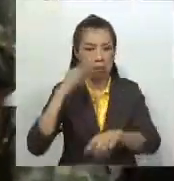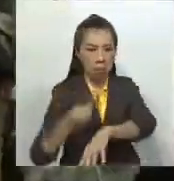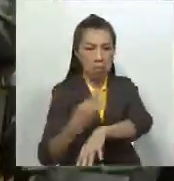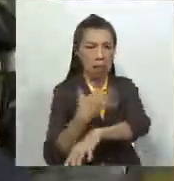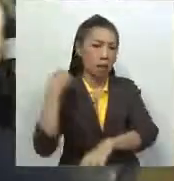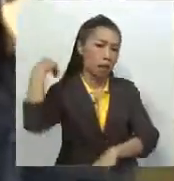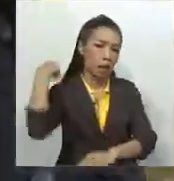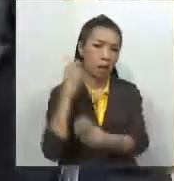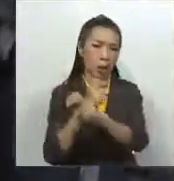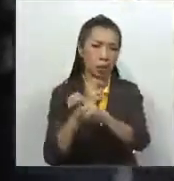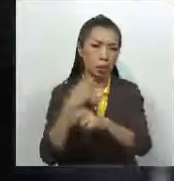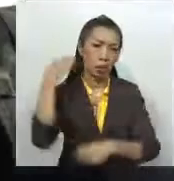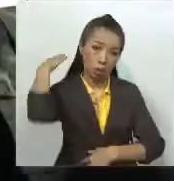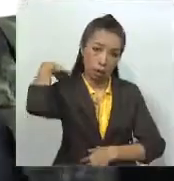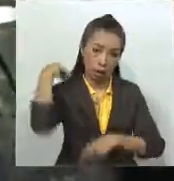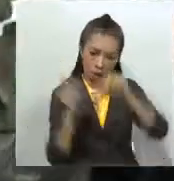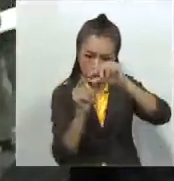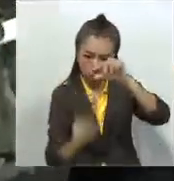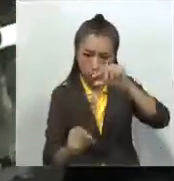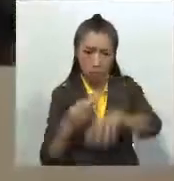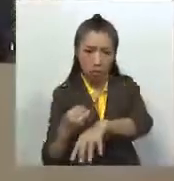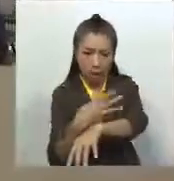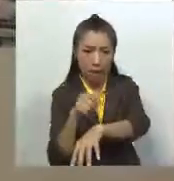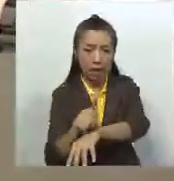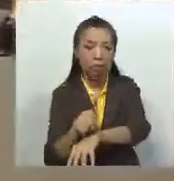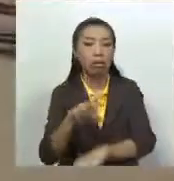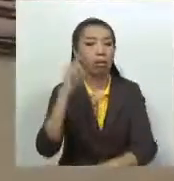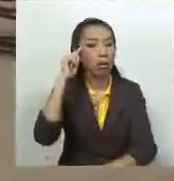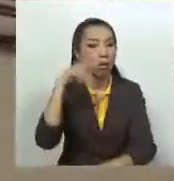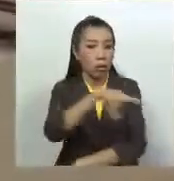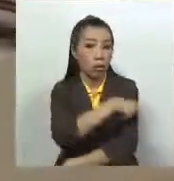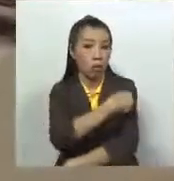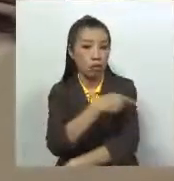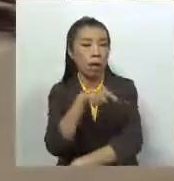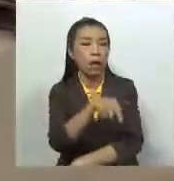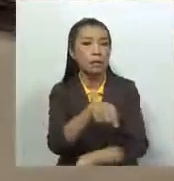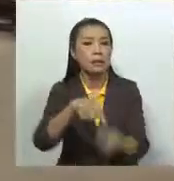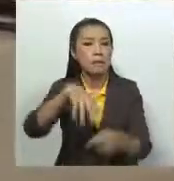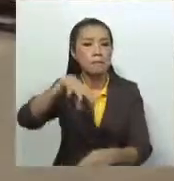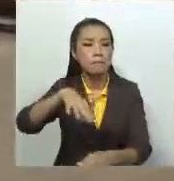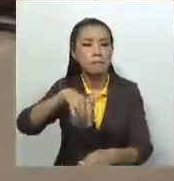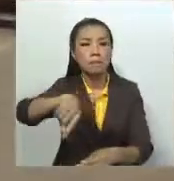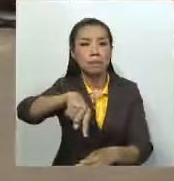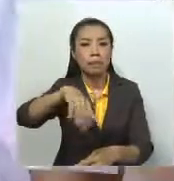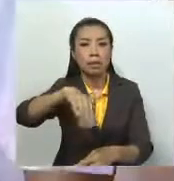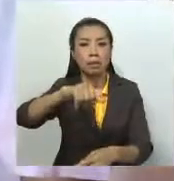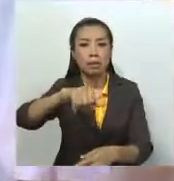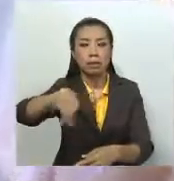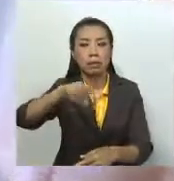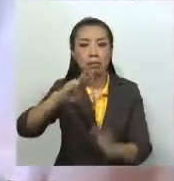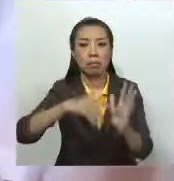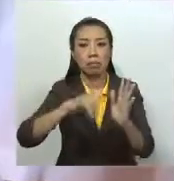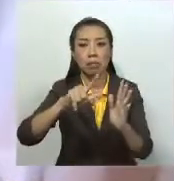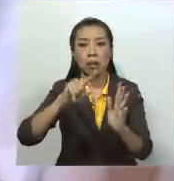หลังหลังเข้ารับการรักษาที่โรงพยาบาลจอห์นส์ฮอปกินส์เมดิซินที่เมืองบัลติมอร์มลรัฐ